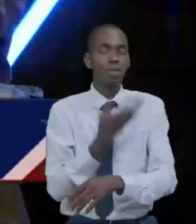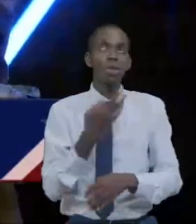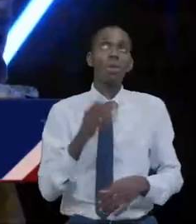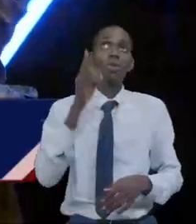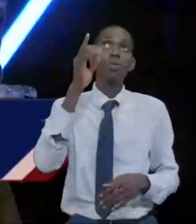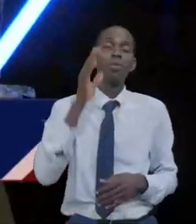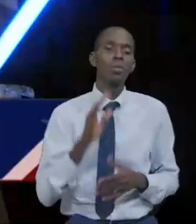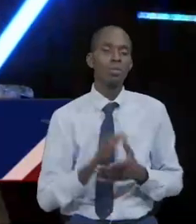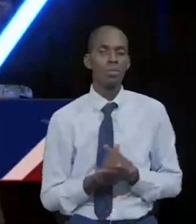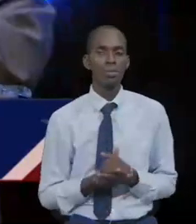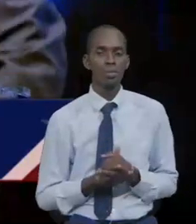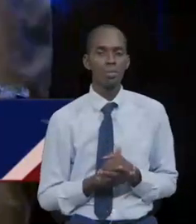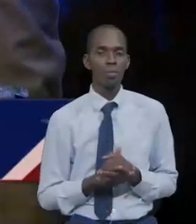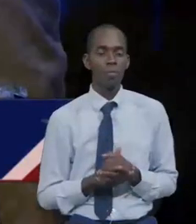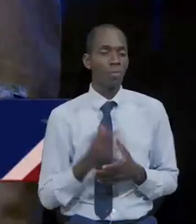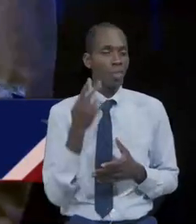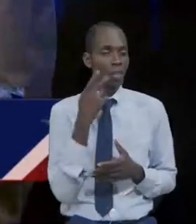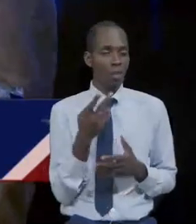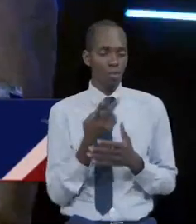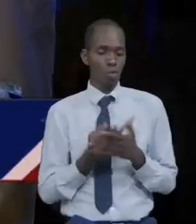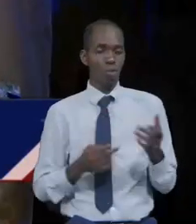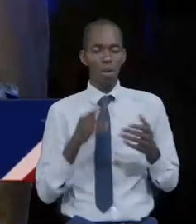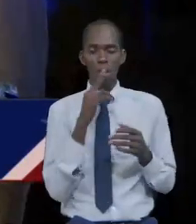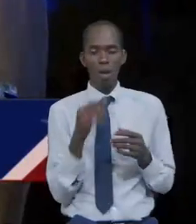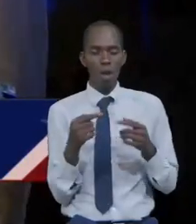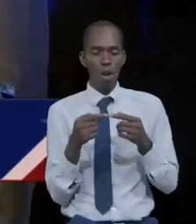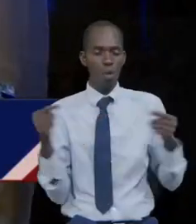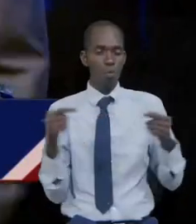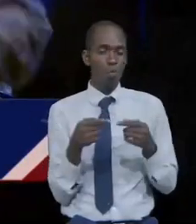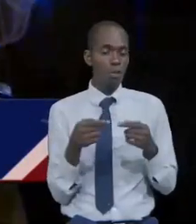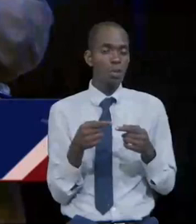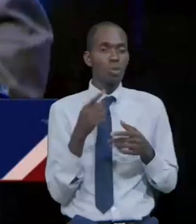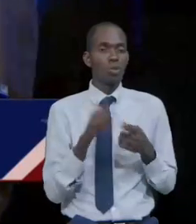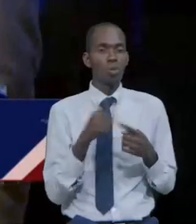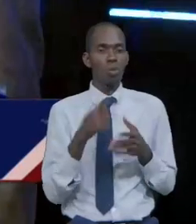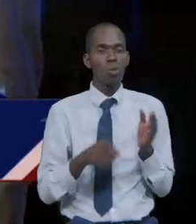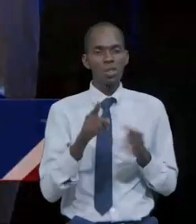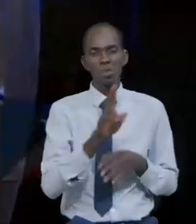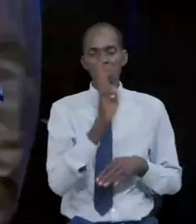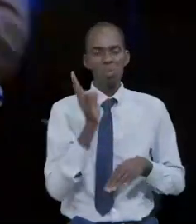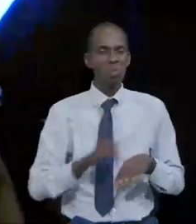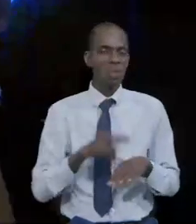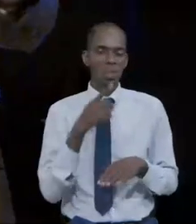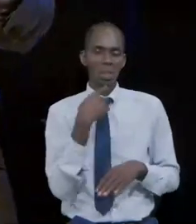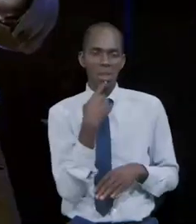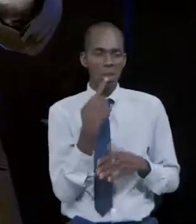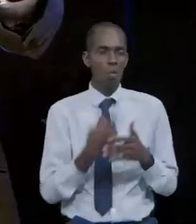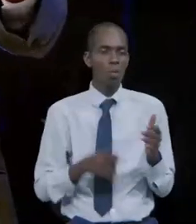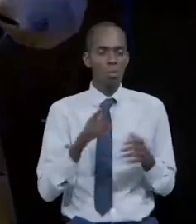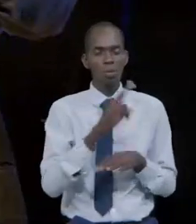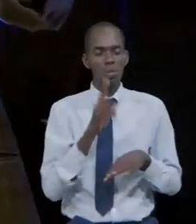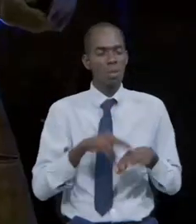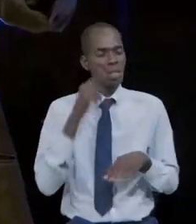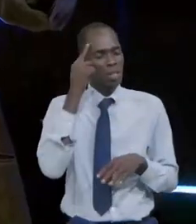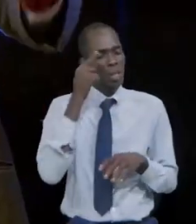Jésus est le Fils de Dieu. Il faisait le contraire de ce qu'il disait, ce qu'il